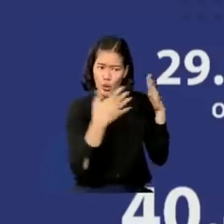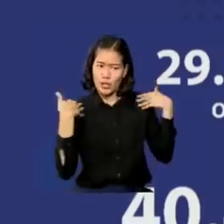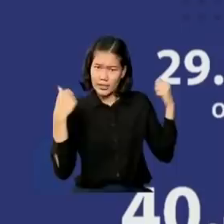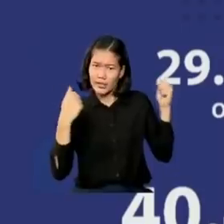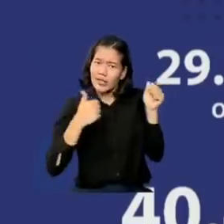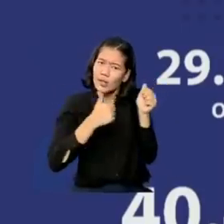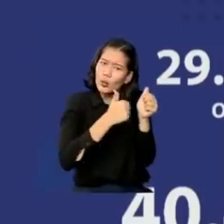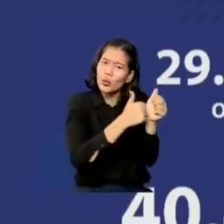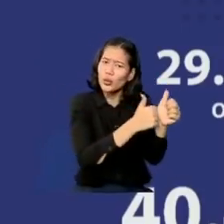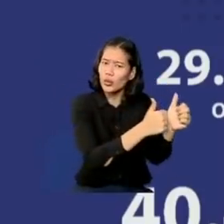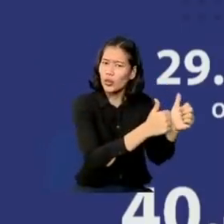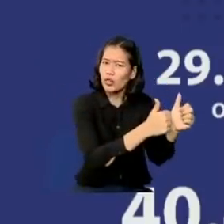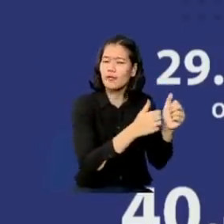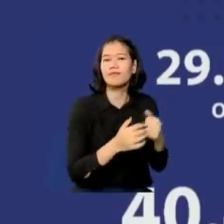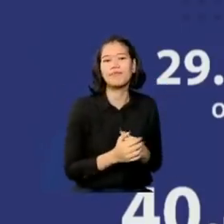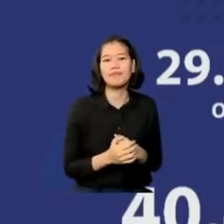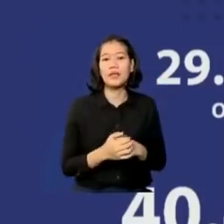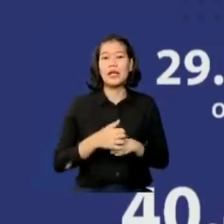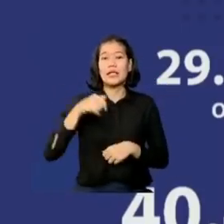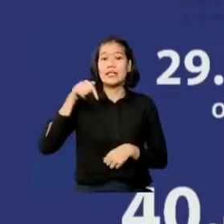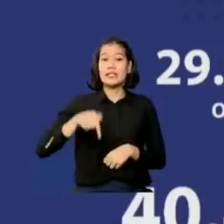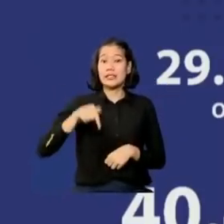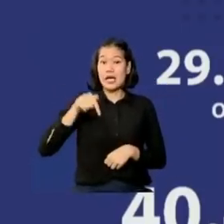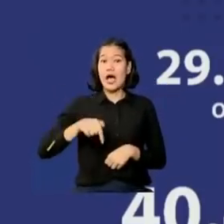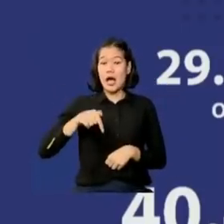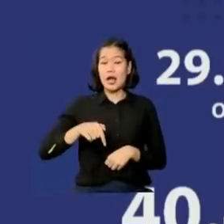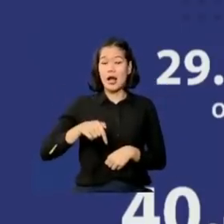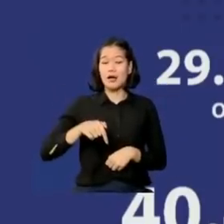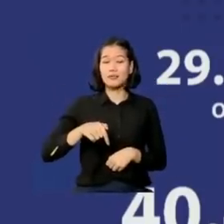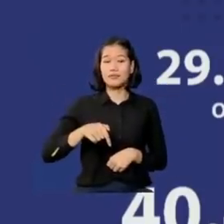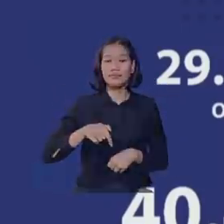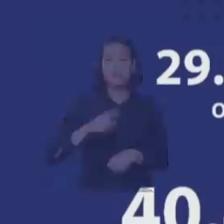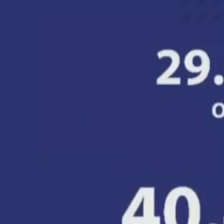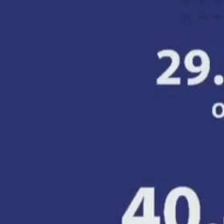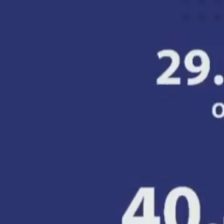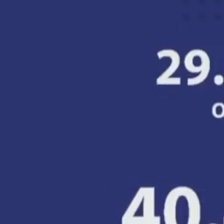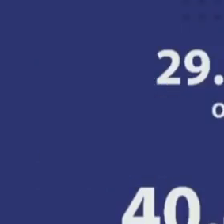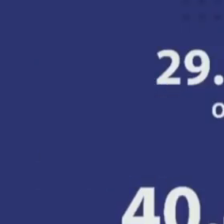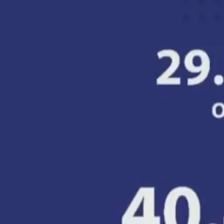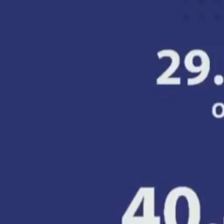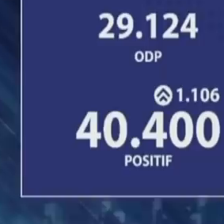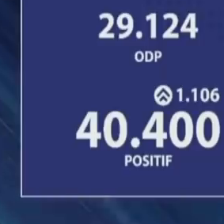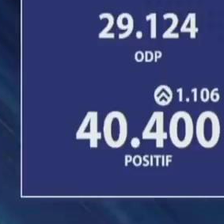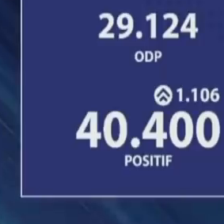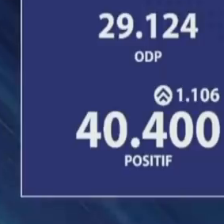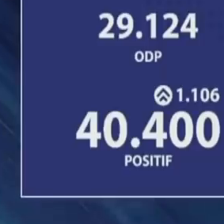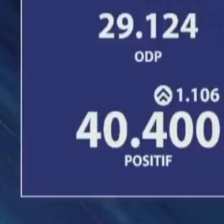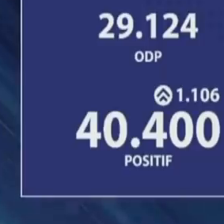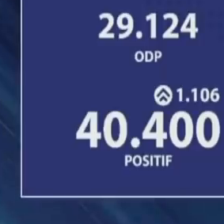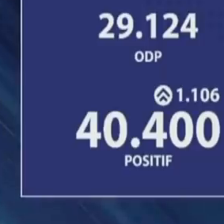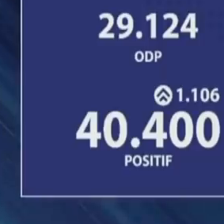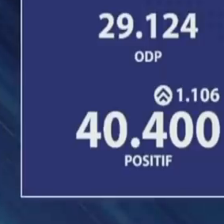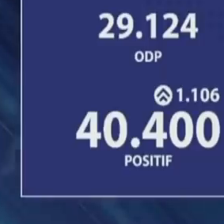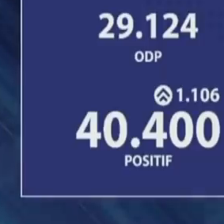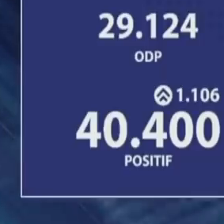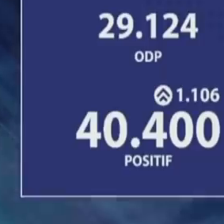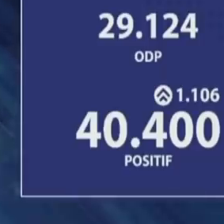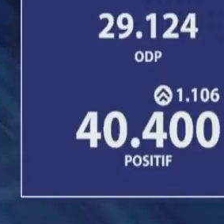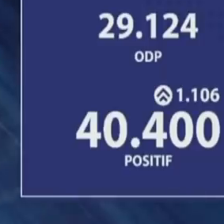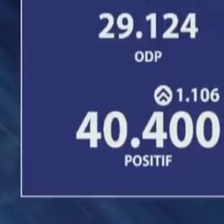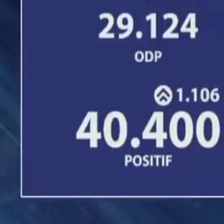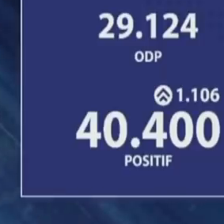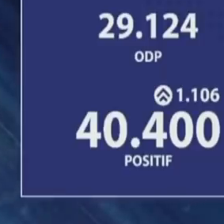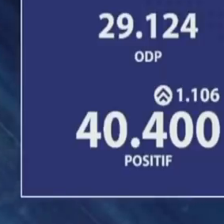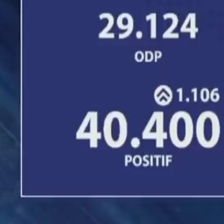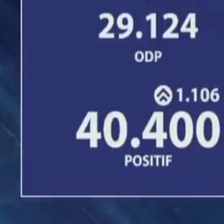ketat saat ini dibeberapa sektor aktivitas sosial sudah dilaksanakan